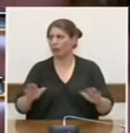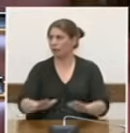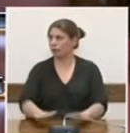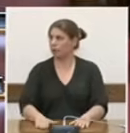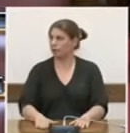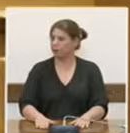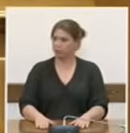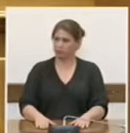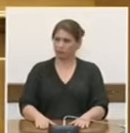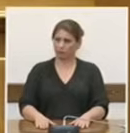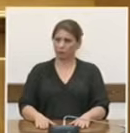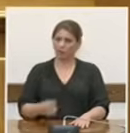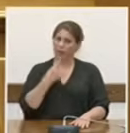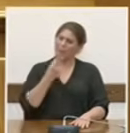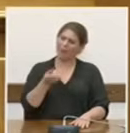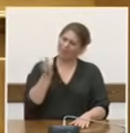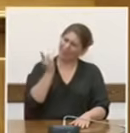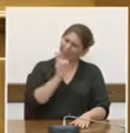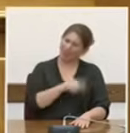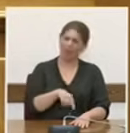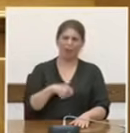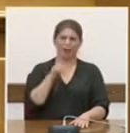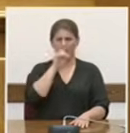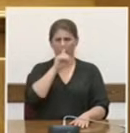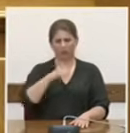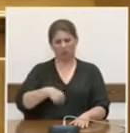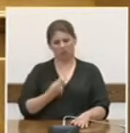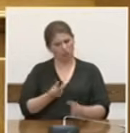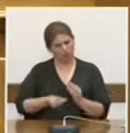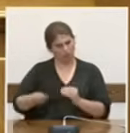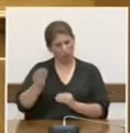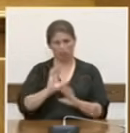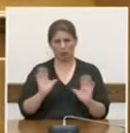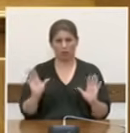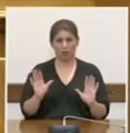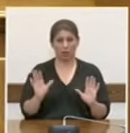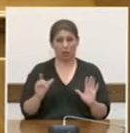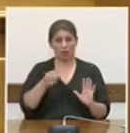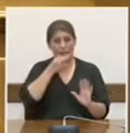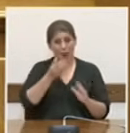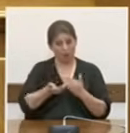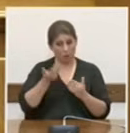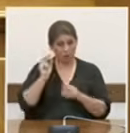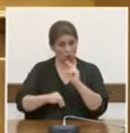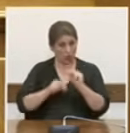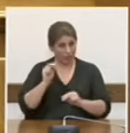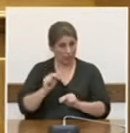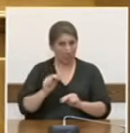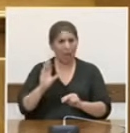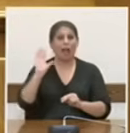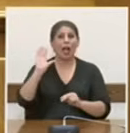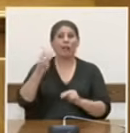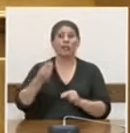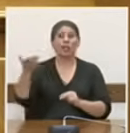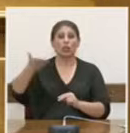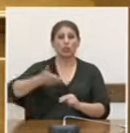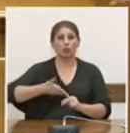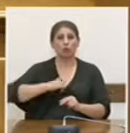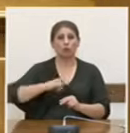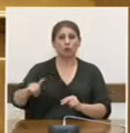Είπε και άλλα ψέματα και με ενόχλησε περισσότερο. Ενώ έλεγε προεκλογικά ότι δεν θα καλωσορίσει ποτέ τον